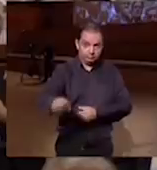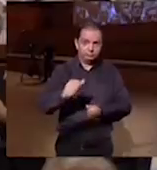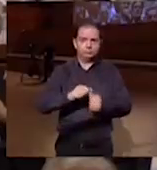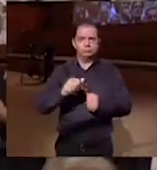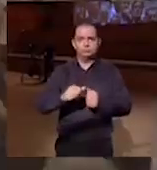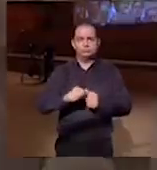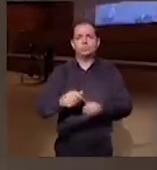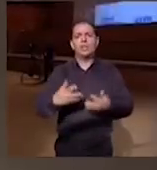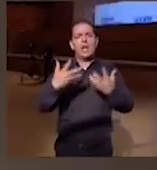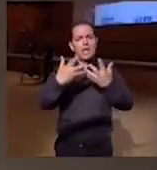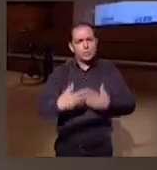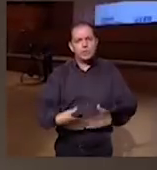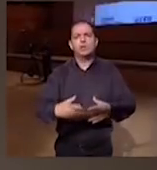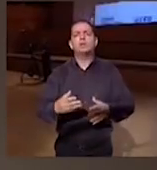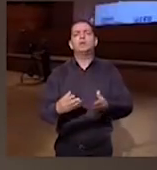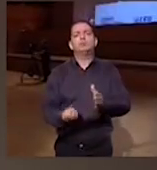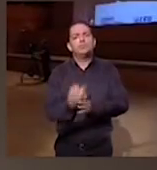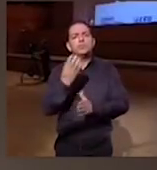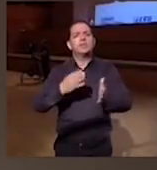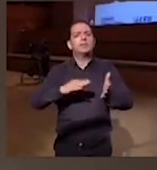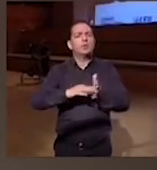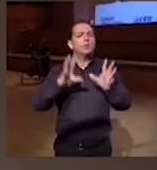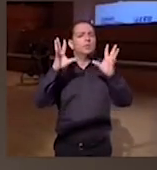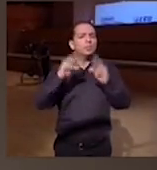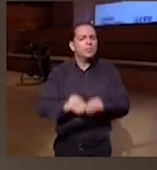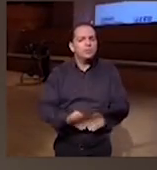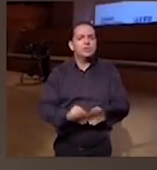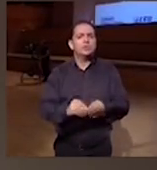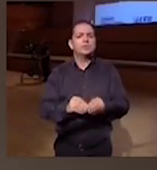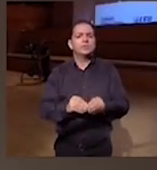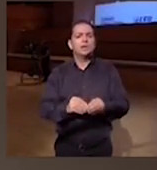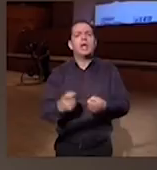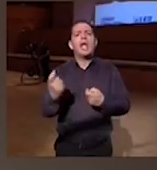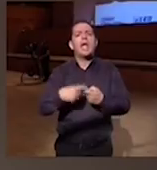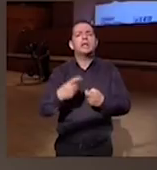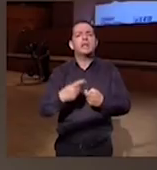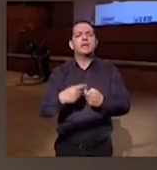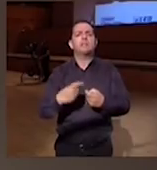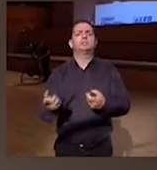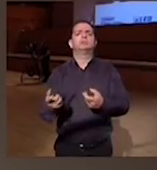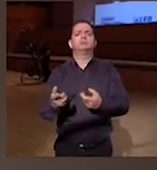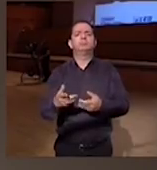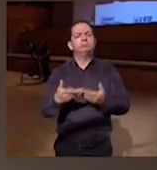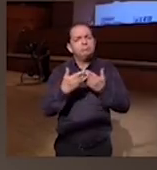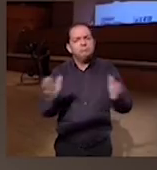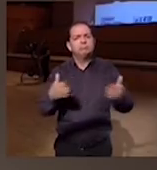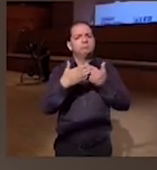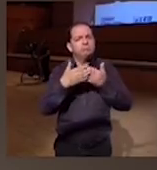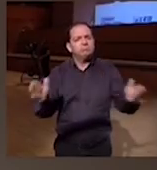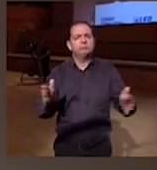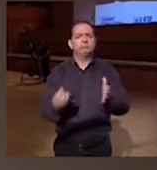σε λειτουργία και η νέα υπηρεσία μιας τάσης για την σύσταση εταιριών, καθιστώντας για πρώτη φορά